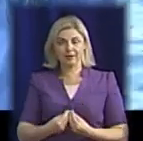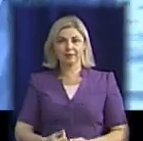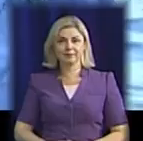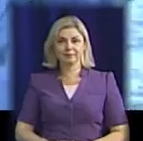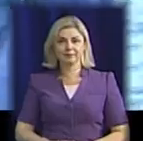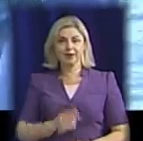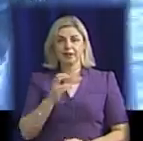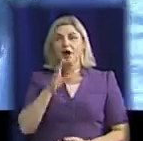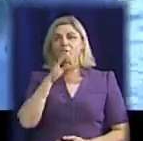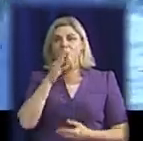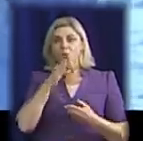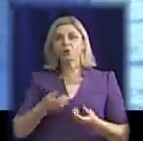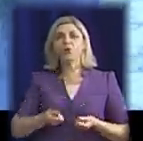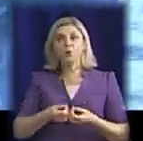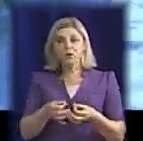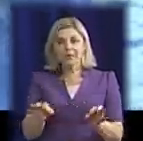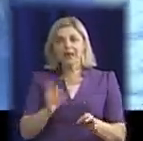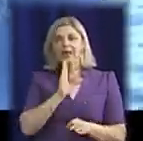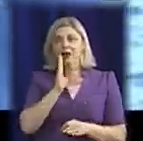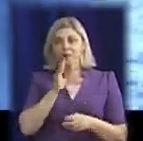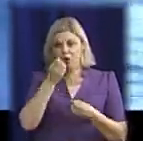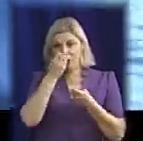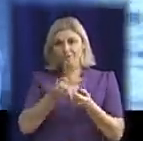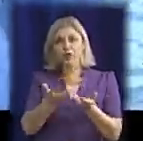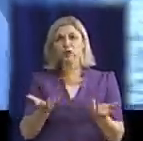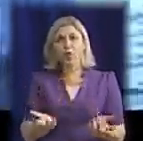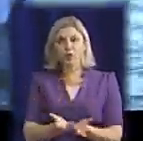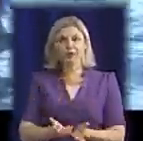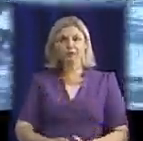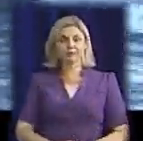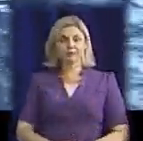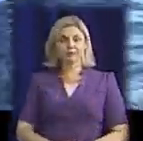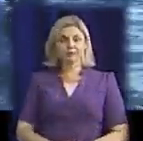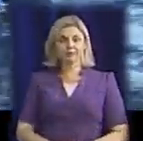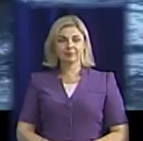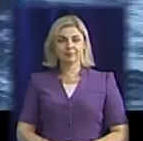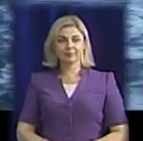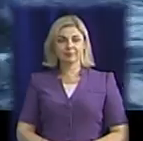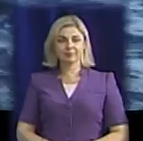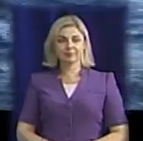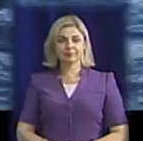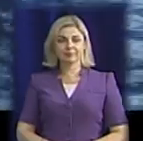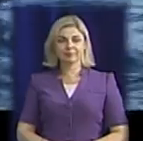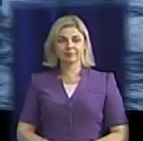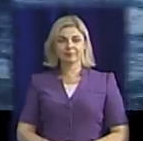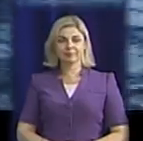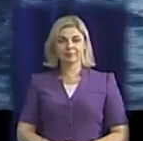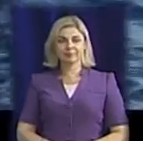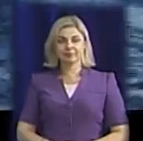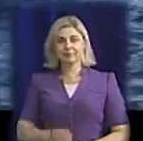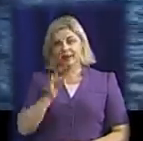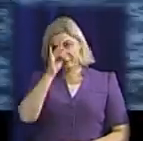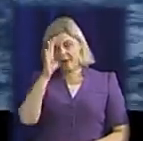На воду пустили дівочий вінок. Купальська, балу!